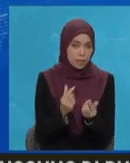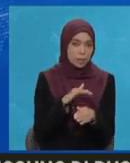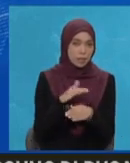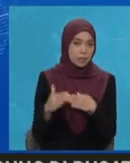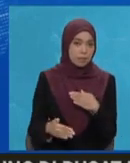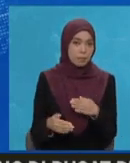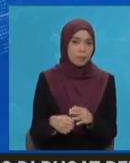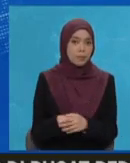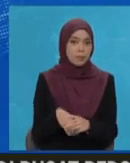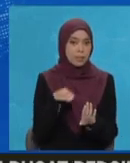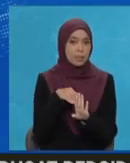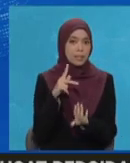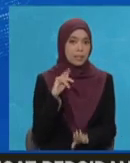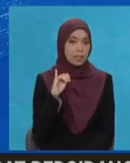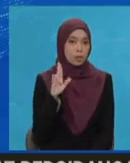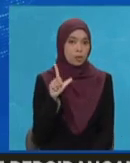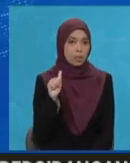Daratan di kampung